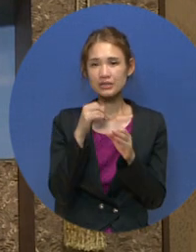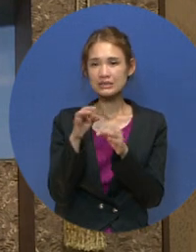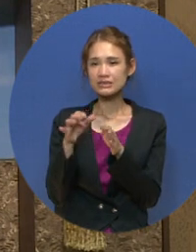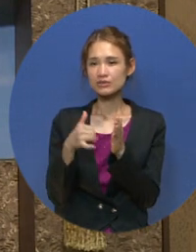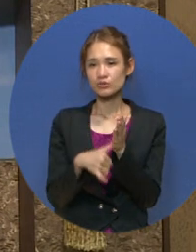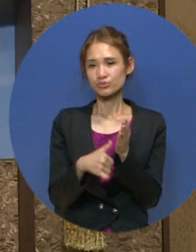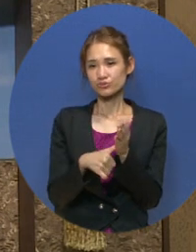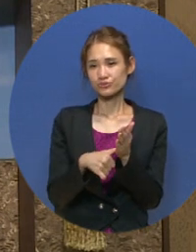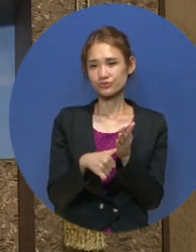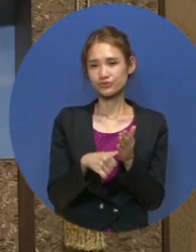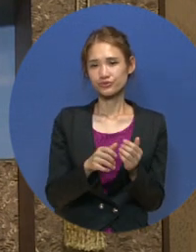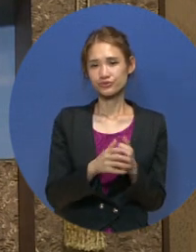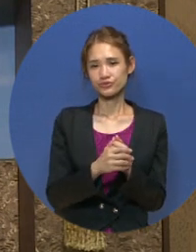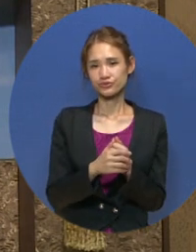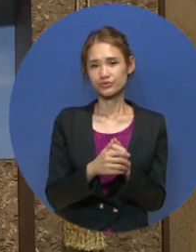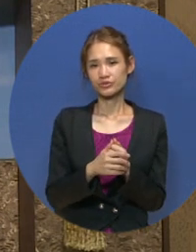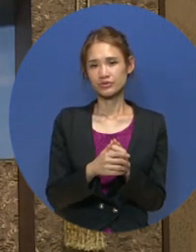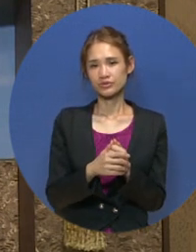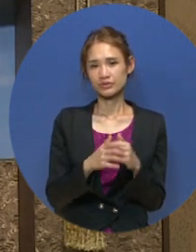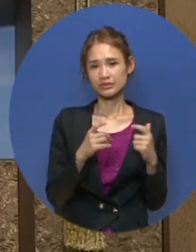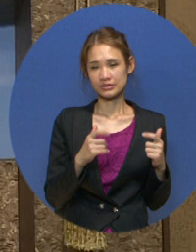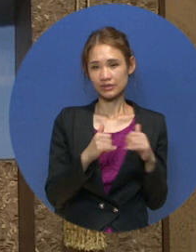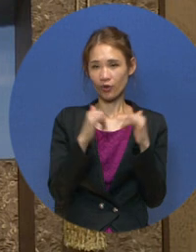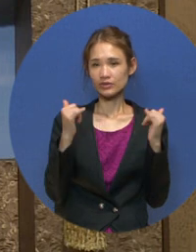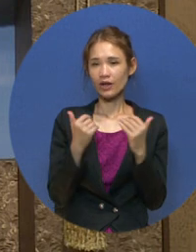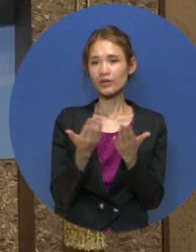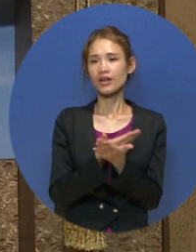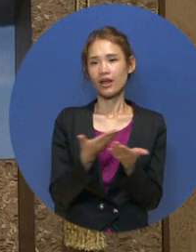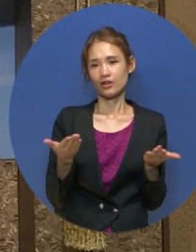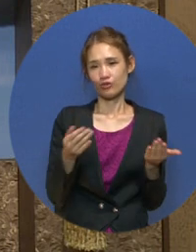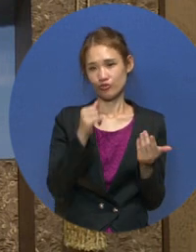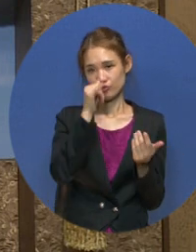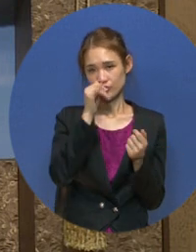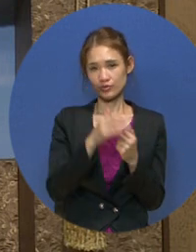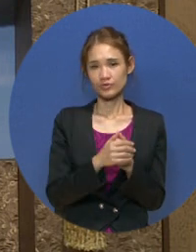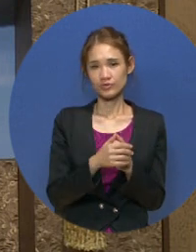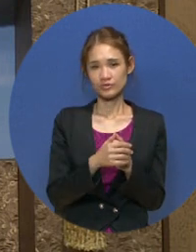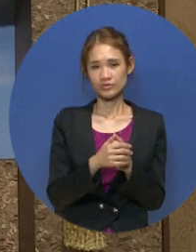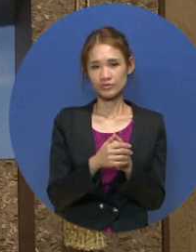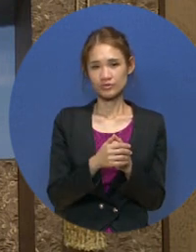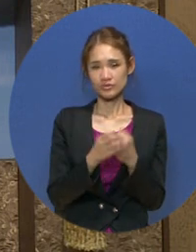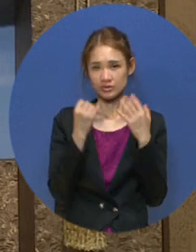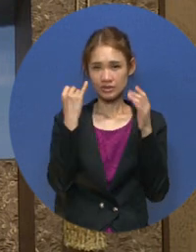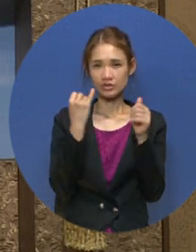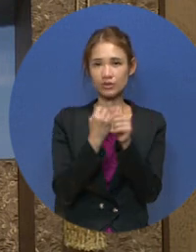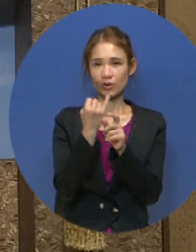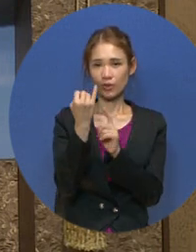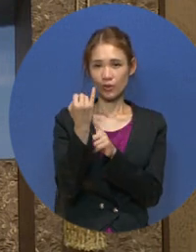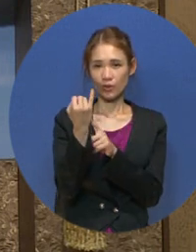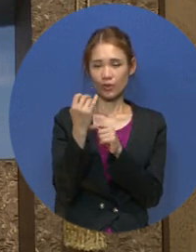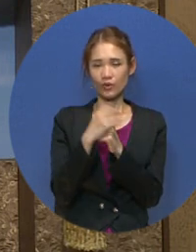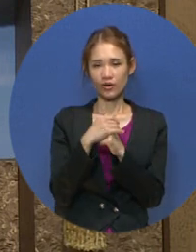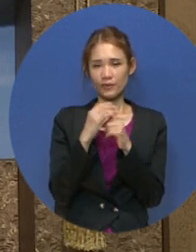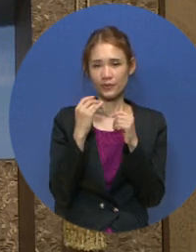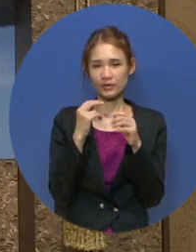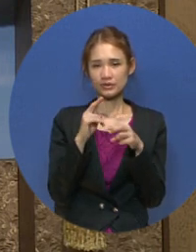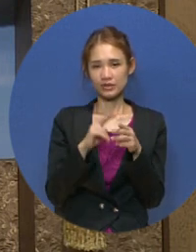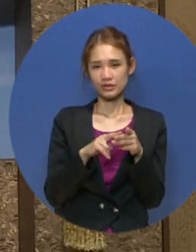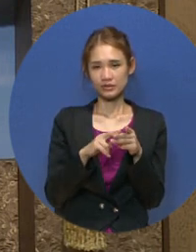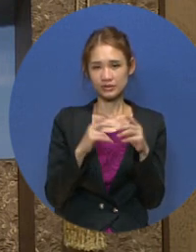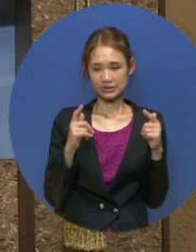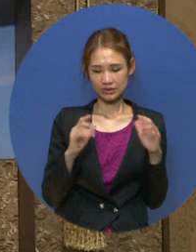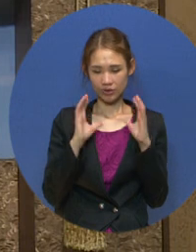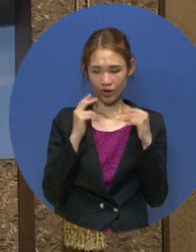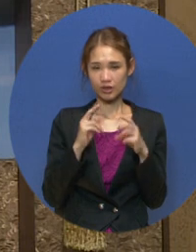기증품들인 경우에는 저희가 또 지역사회 나누기도 합니다. 그래서 미혼모센터라든지 또 지역아동센터라든지